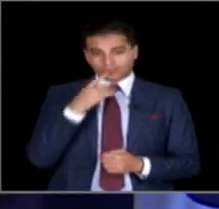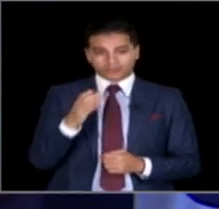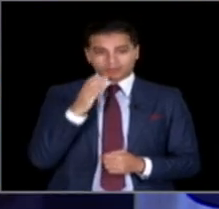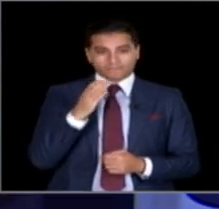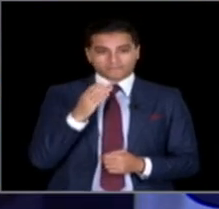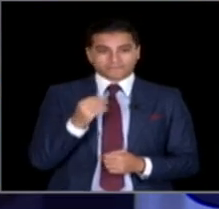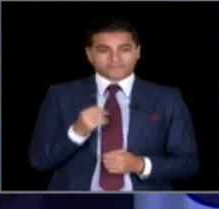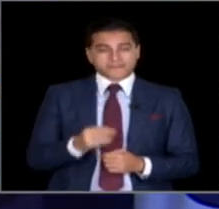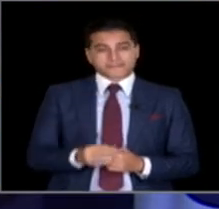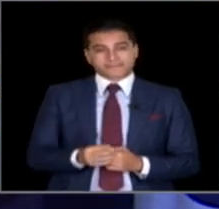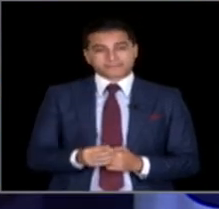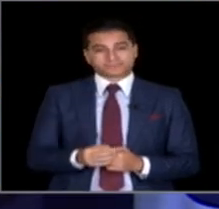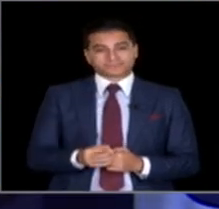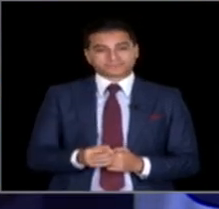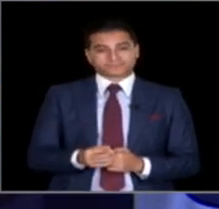إجابتك.